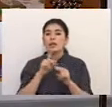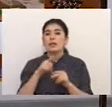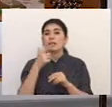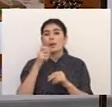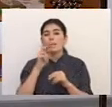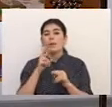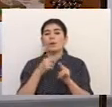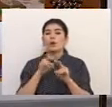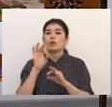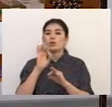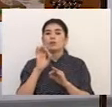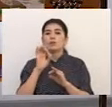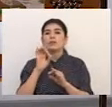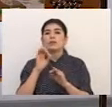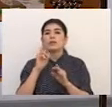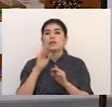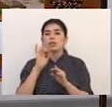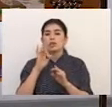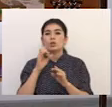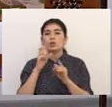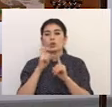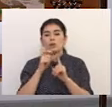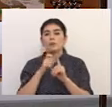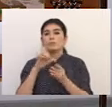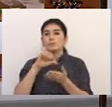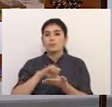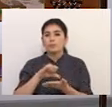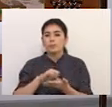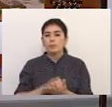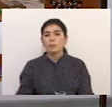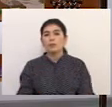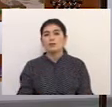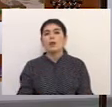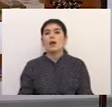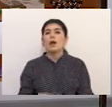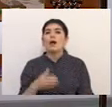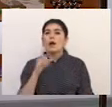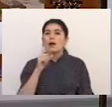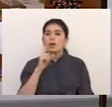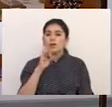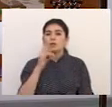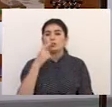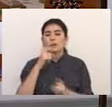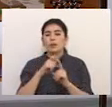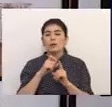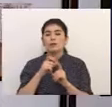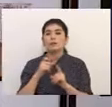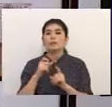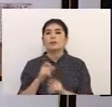gaplarimizda quyidagi kirish so'zlari ishtirok etgan ekan. Axir so'zi gap boshida